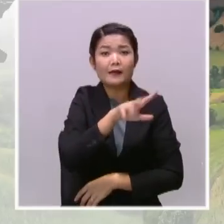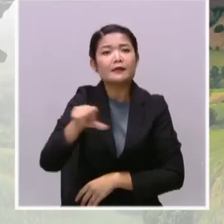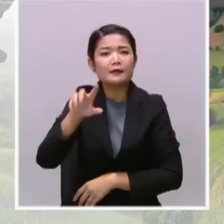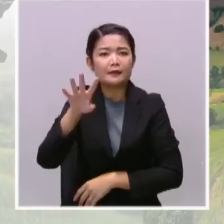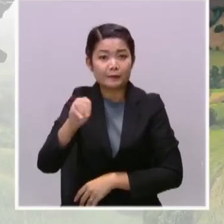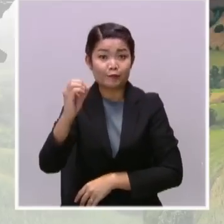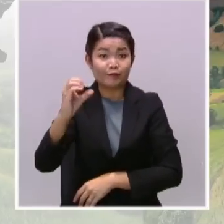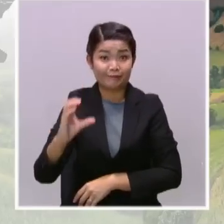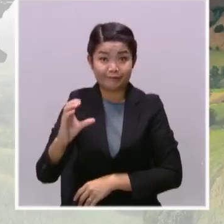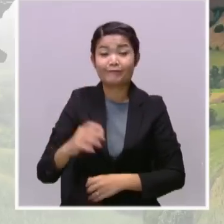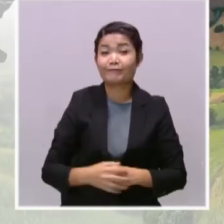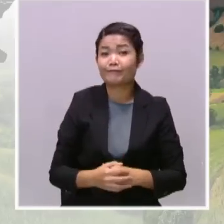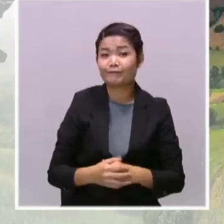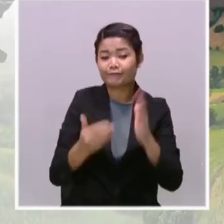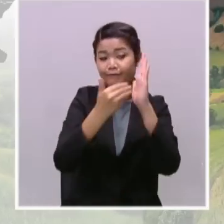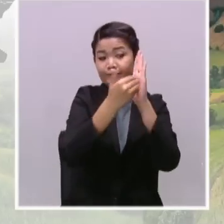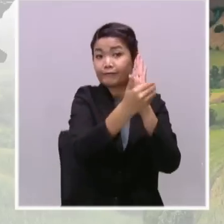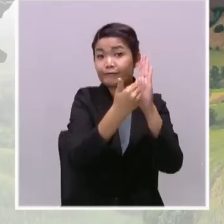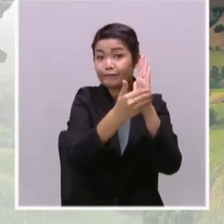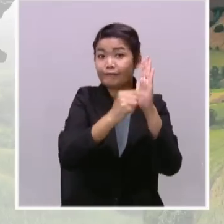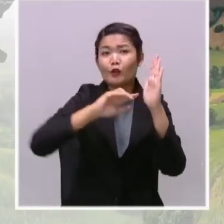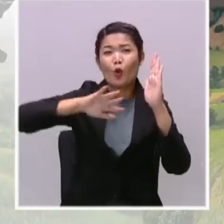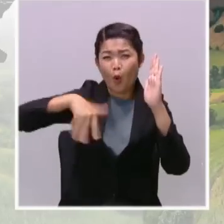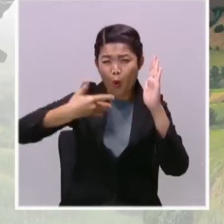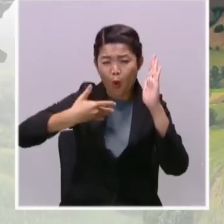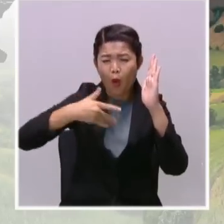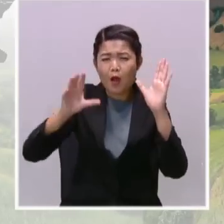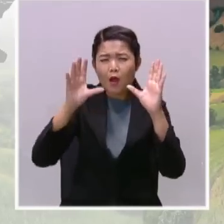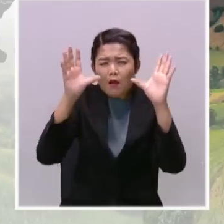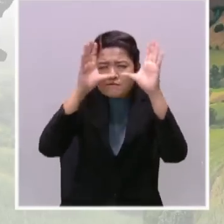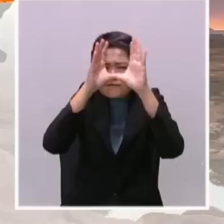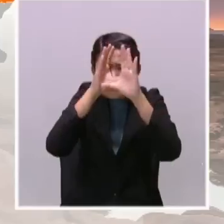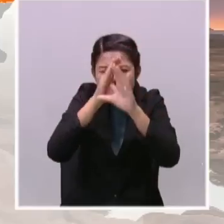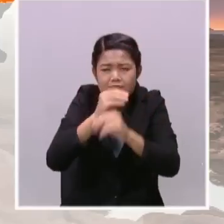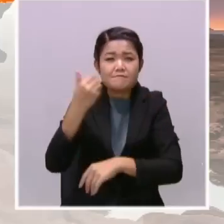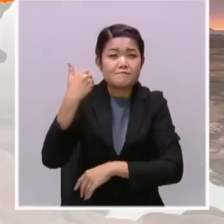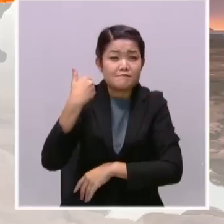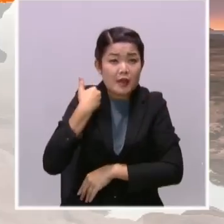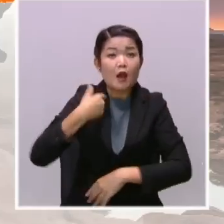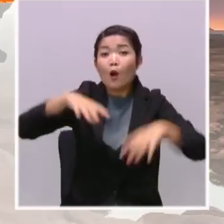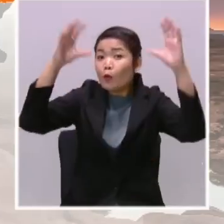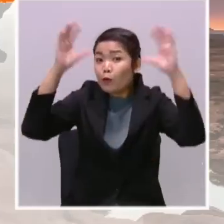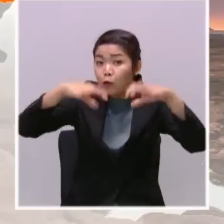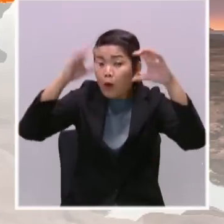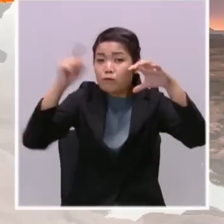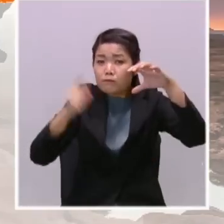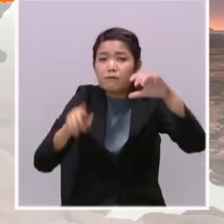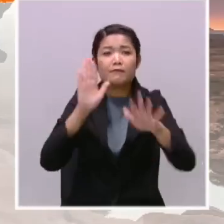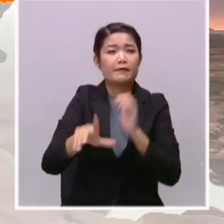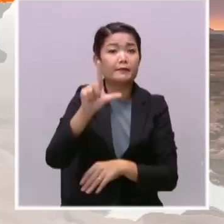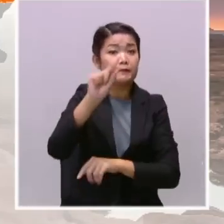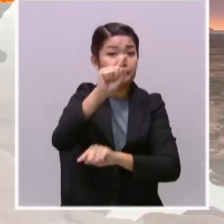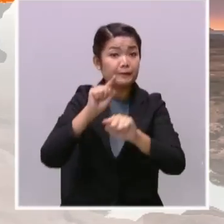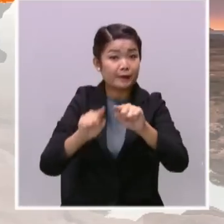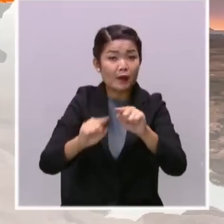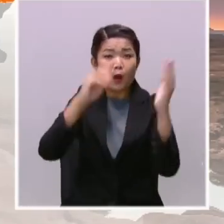40 องศาเซลเซีสภาคต่วออกเฉียงเหืออากาศร้อนมีฟาหลวในตอนกลวันและจะมีฝนฟาขนองรอยละ 20 ของพ้น